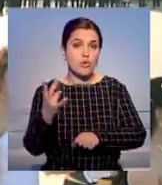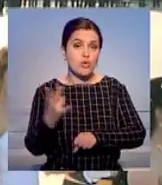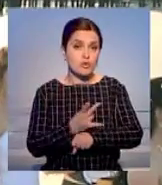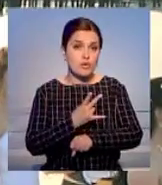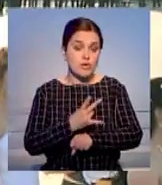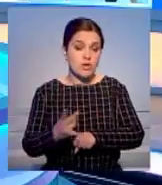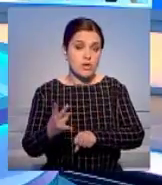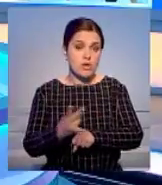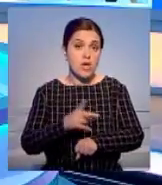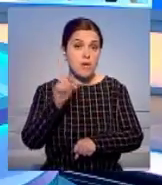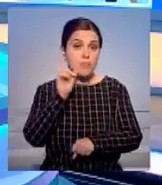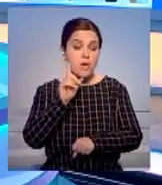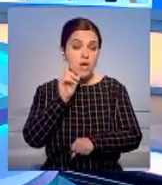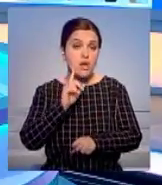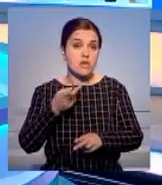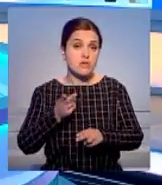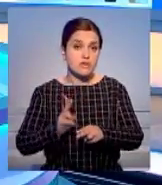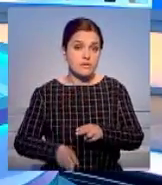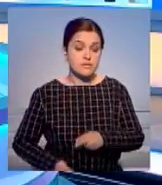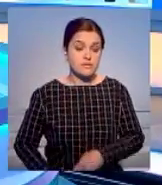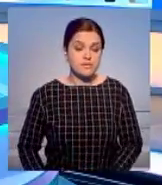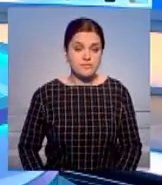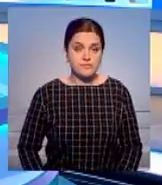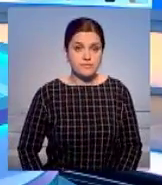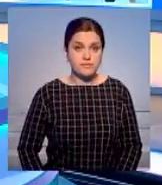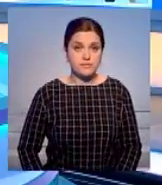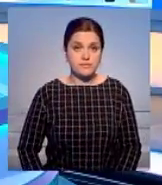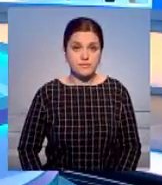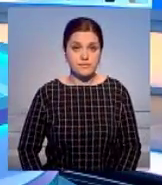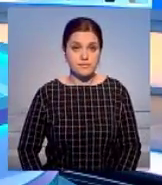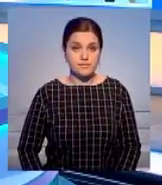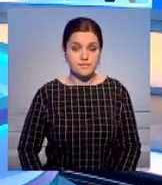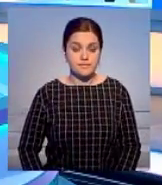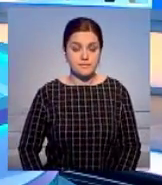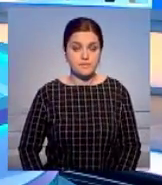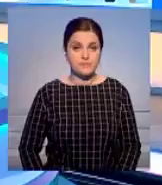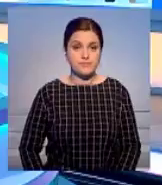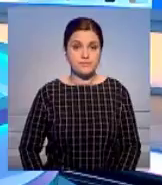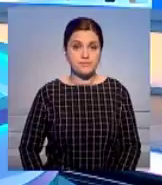вечера. У меня пока на этом вся информация. Лаура. Ну что ж, Руслан,